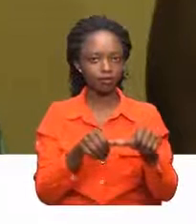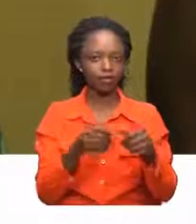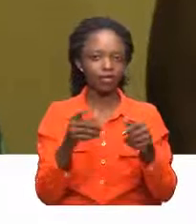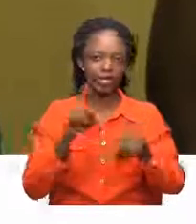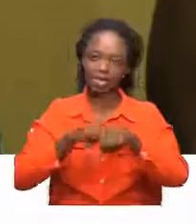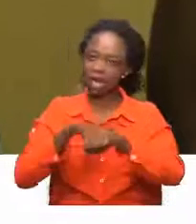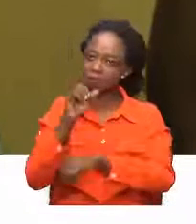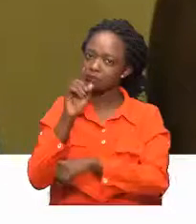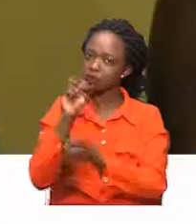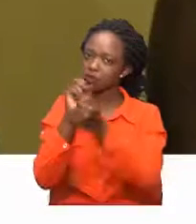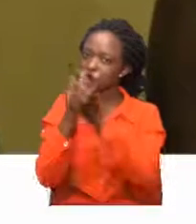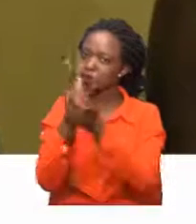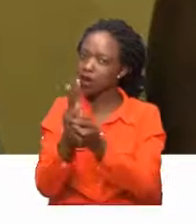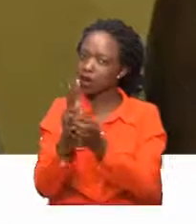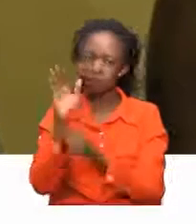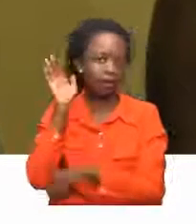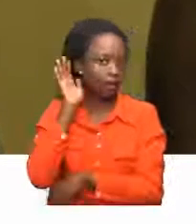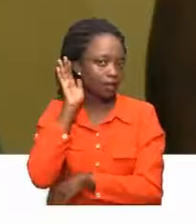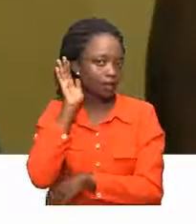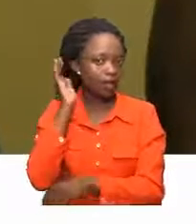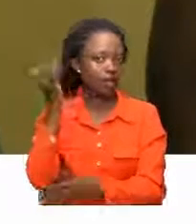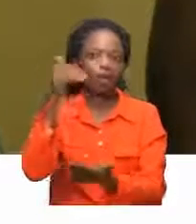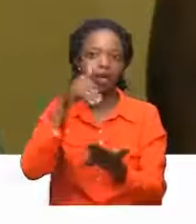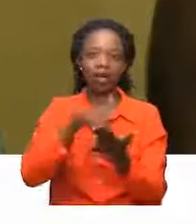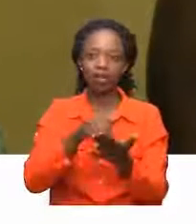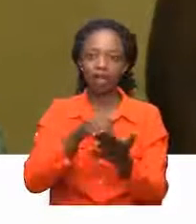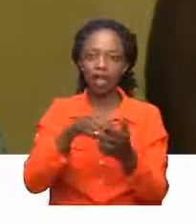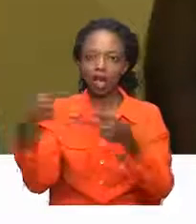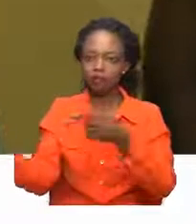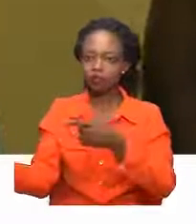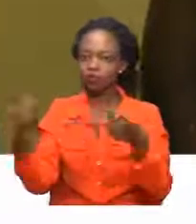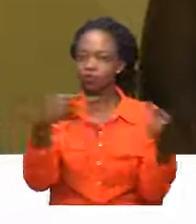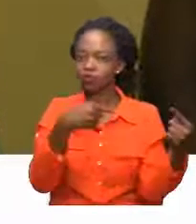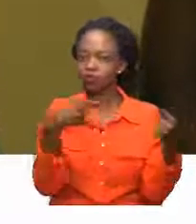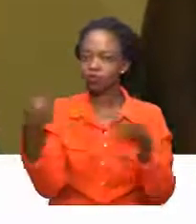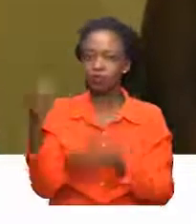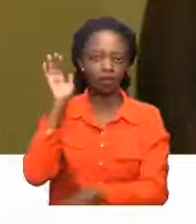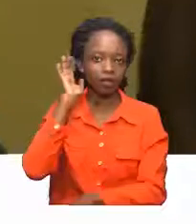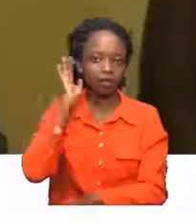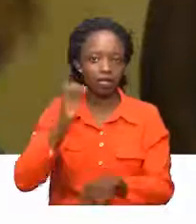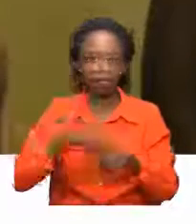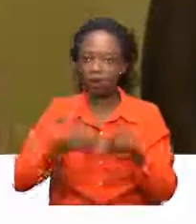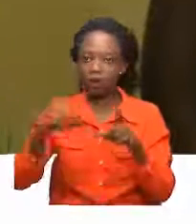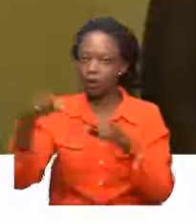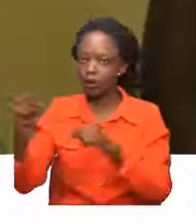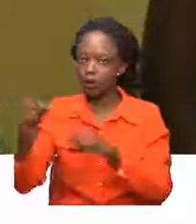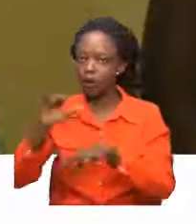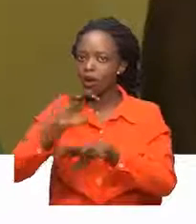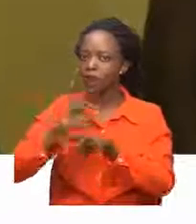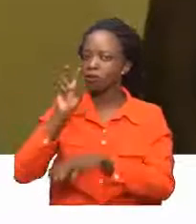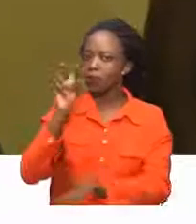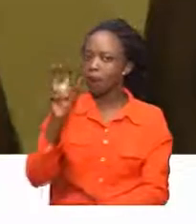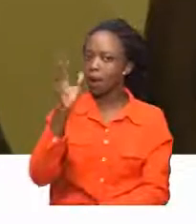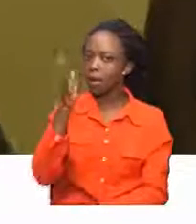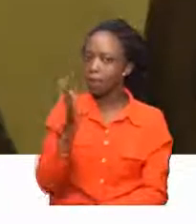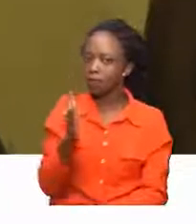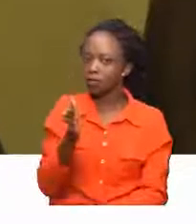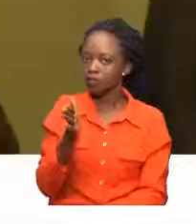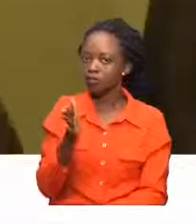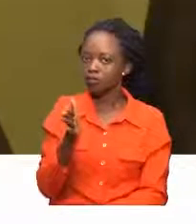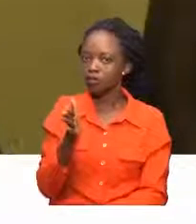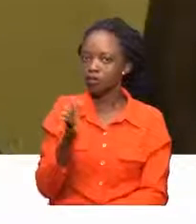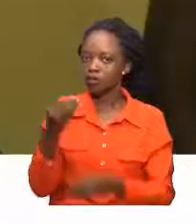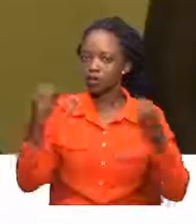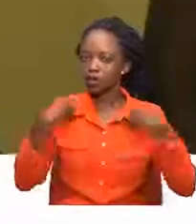saa sita ndio tukasikia vurugu nje. Tukitoka nikaona mtu ambaye alikuwa